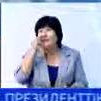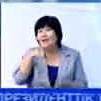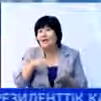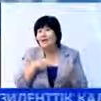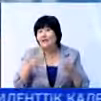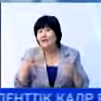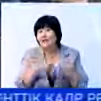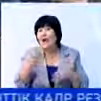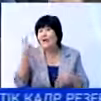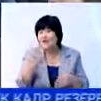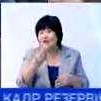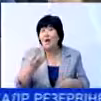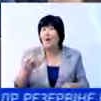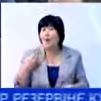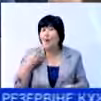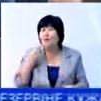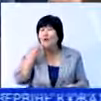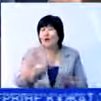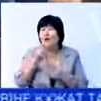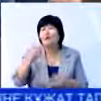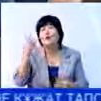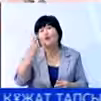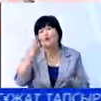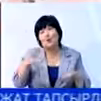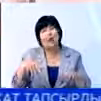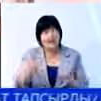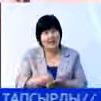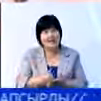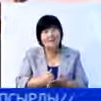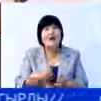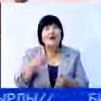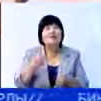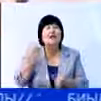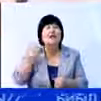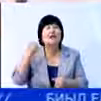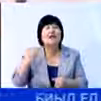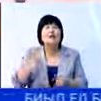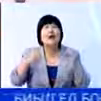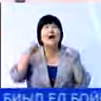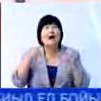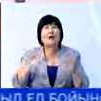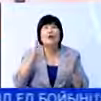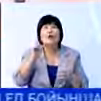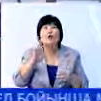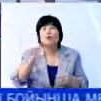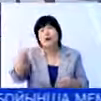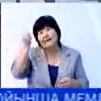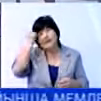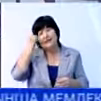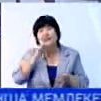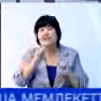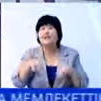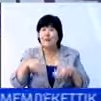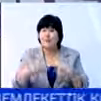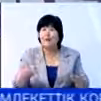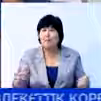келген команда екінші, қызылордалық ардагерлер үшінші орынға ие болды. Жарыс жеңімпаздары арнайы кубокпен және естелік сыйлықтармен